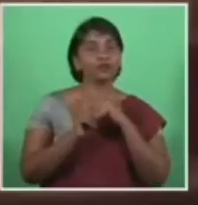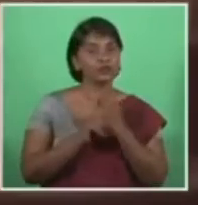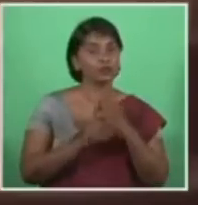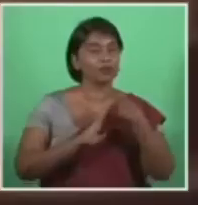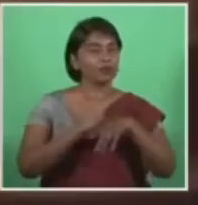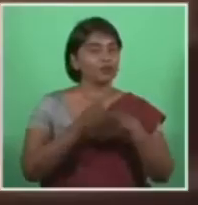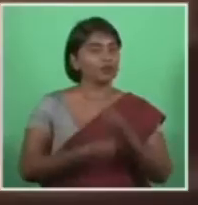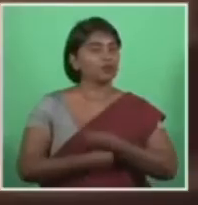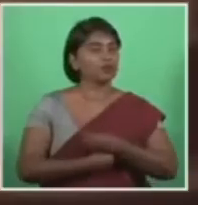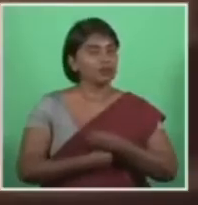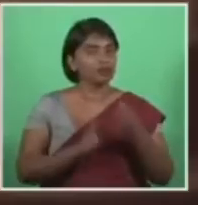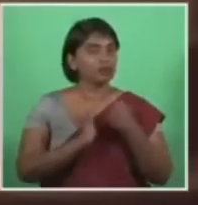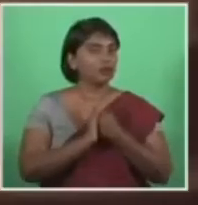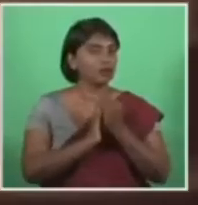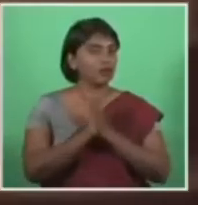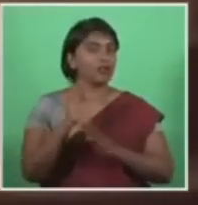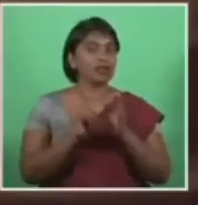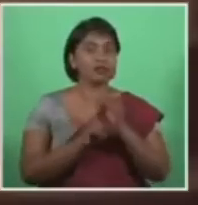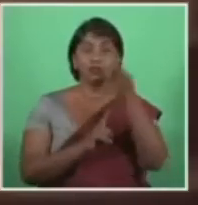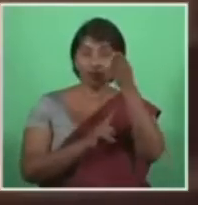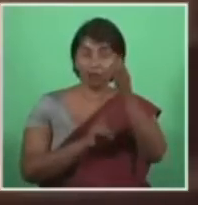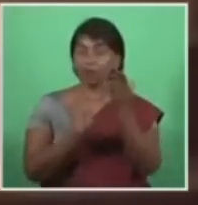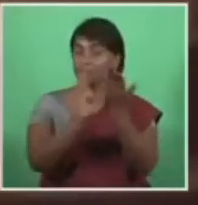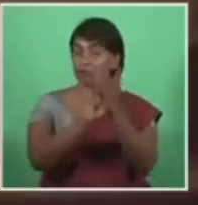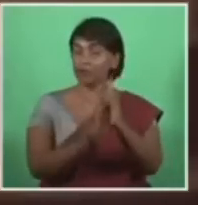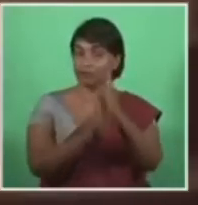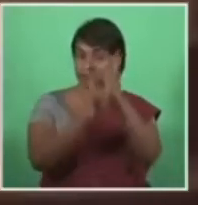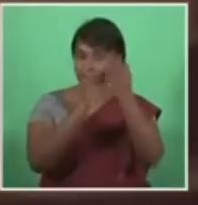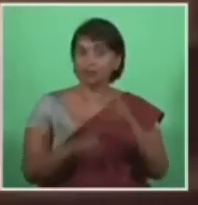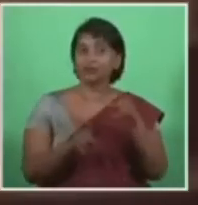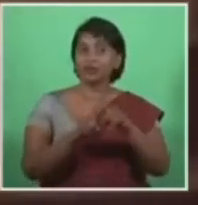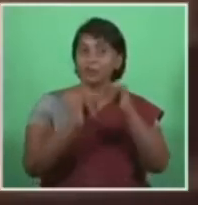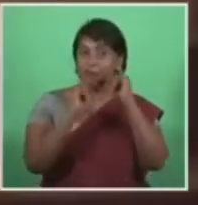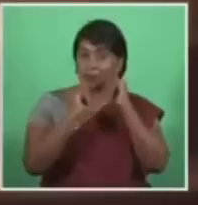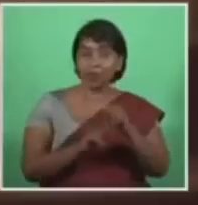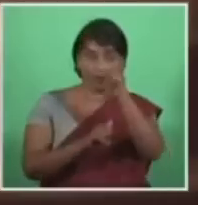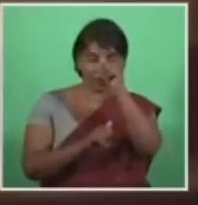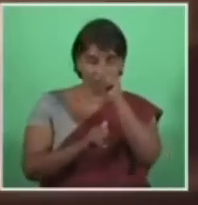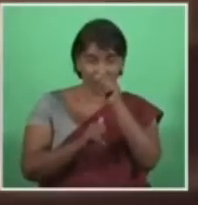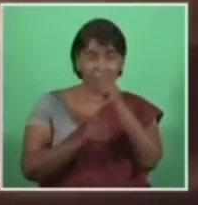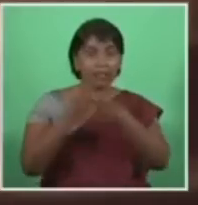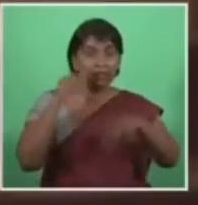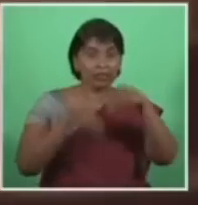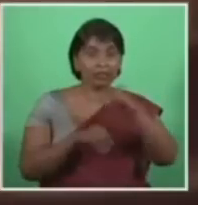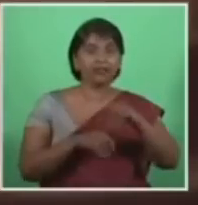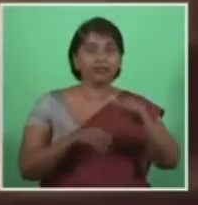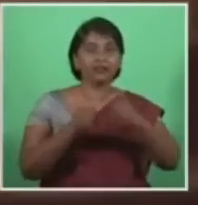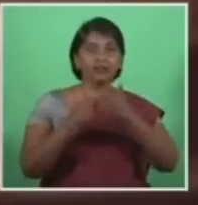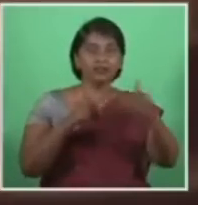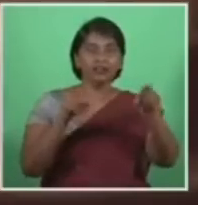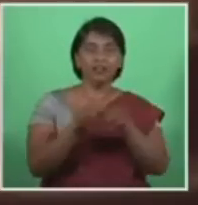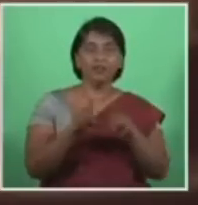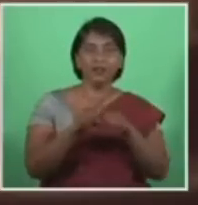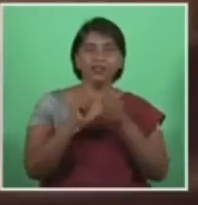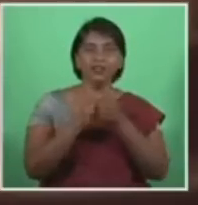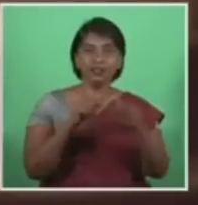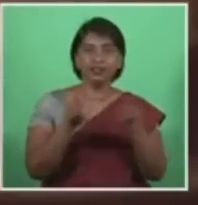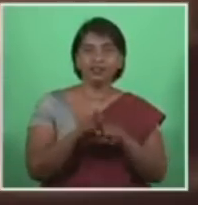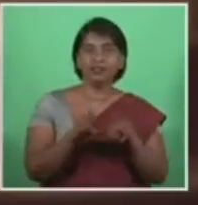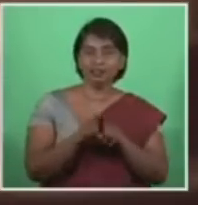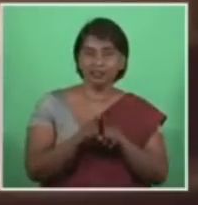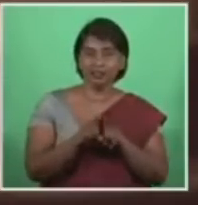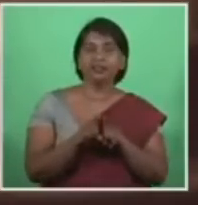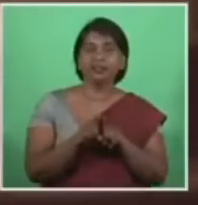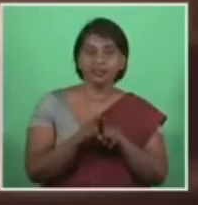විනාශ වෙලා ගරු ඇමැතුමා තමුන්නාසේ ඉස්සෙල්ලා මේ දූෂිත හොර දේශපාලනඥයෝ පුනරුත්ථාපනයට අරින්ද එදාට